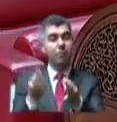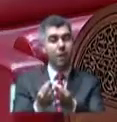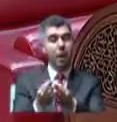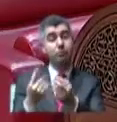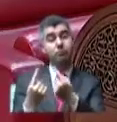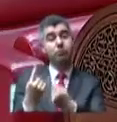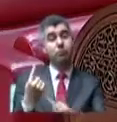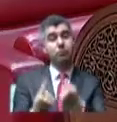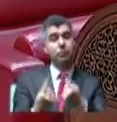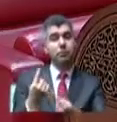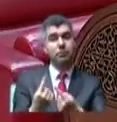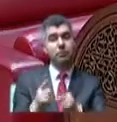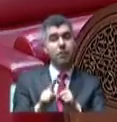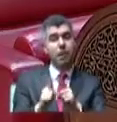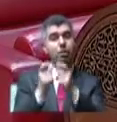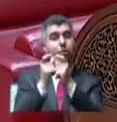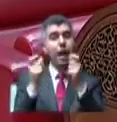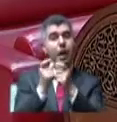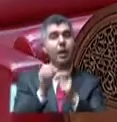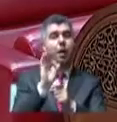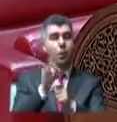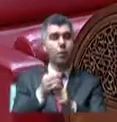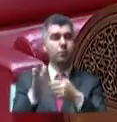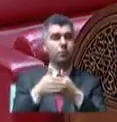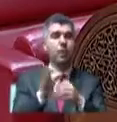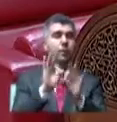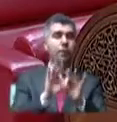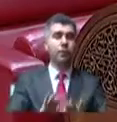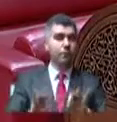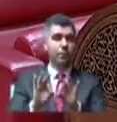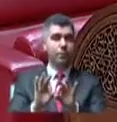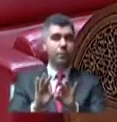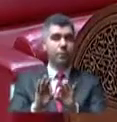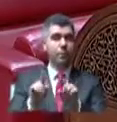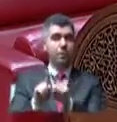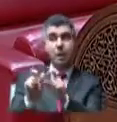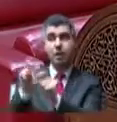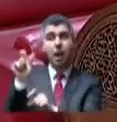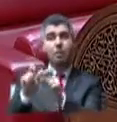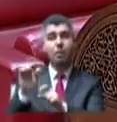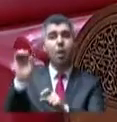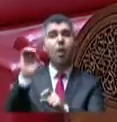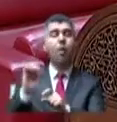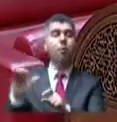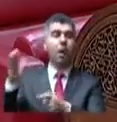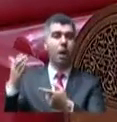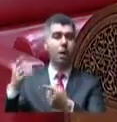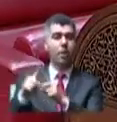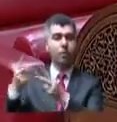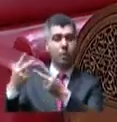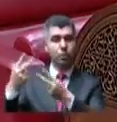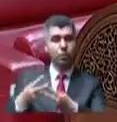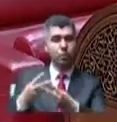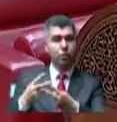تنضربوا الان غير الشركه تبقى، لان هادو اجانب ما عند ماشي مغاربه، اجانب